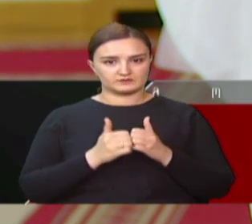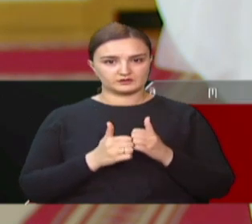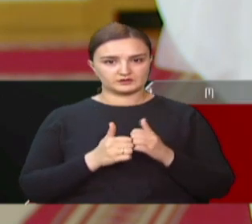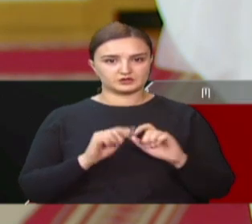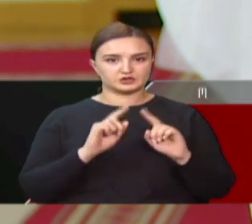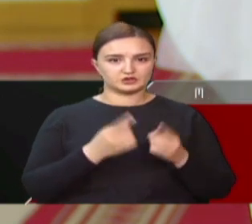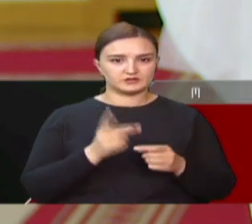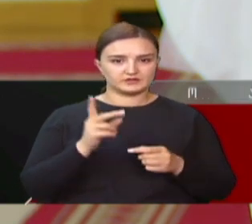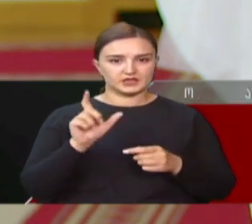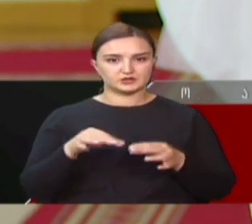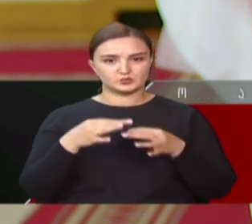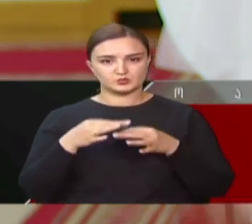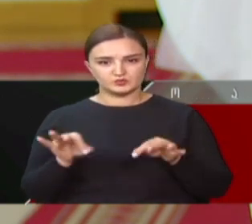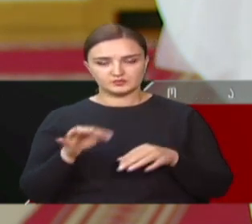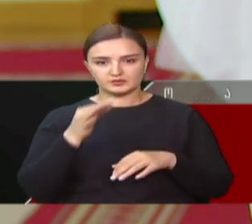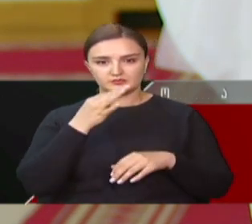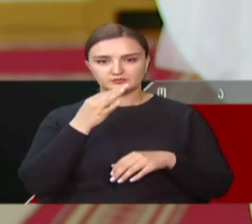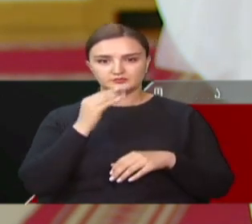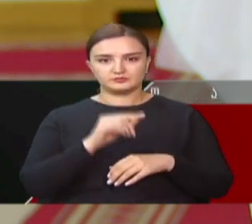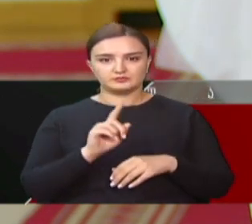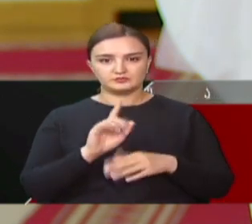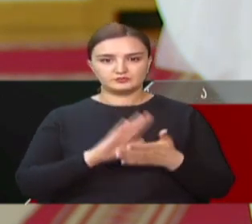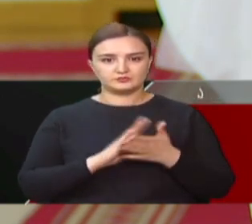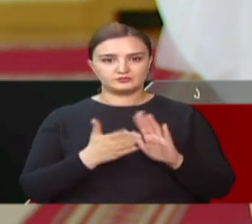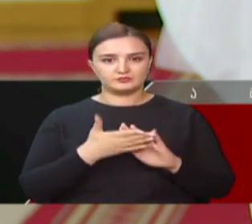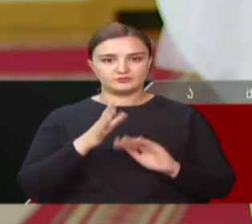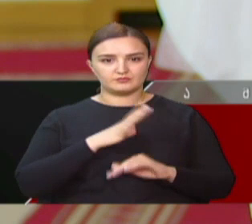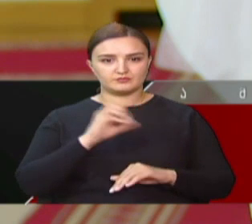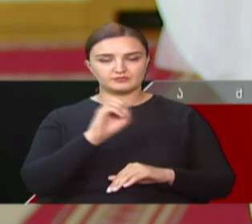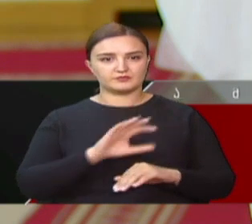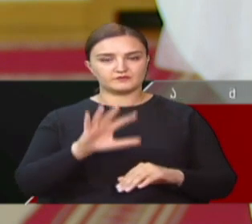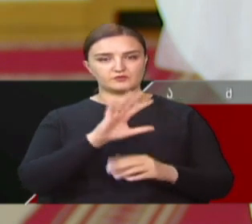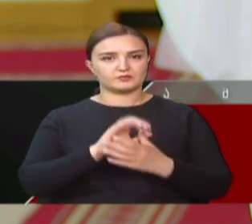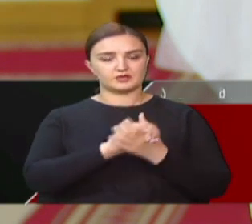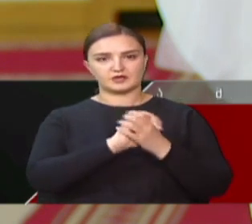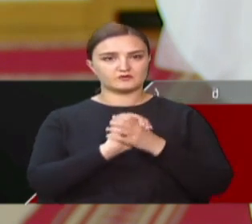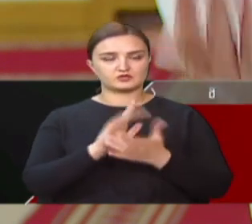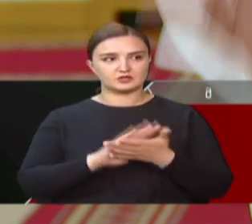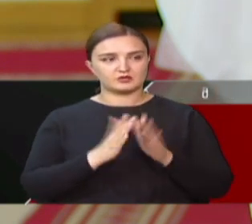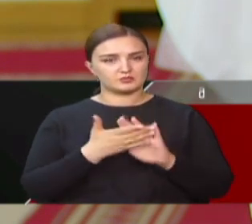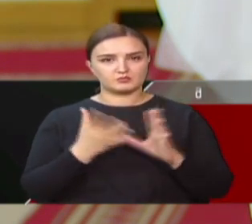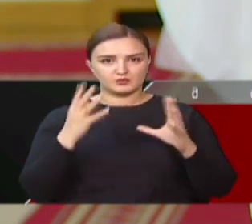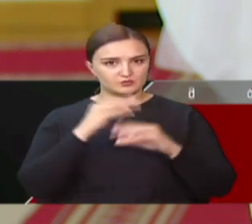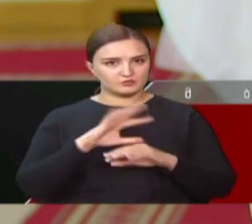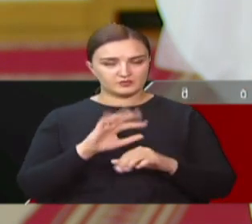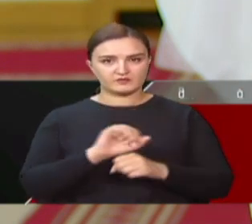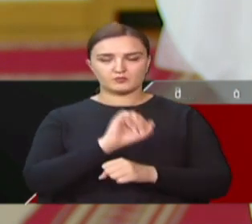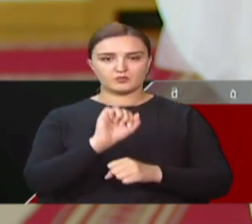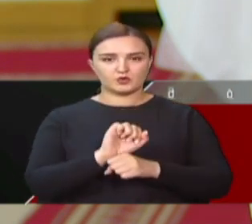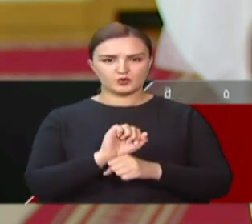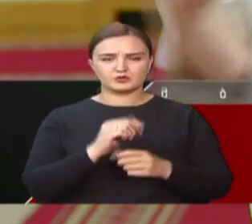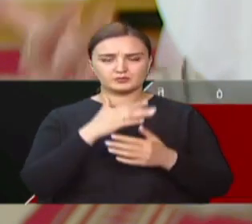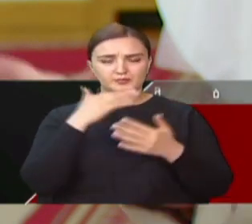იჭერდნენ, ვიღაცას უშვებდნენ, მე რაღაც შეთანხმება იყო ევროკავშირთან, შეთანხმება ჩაიშალა, მე ბოიკოტამდე,